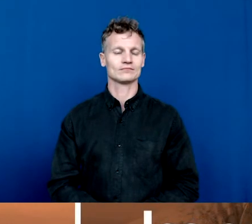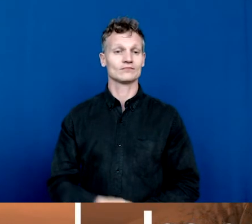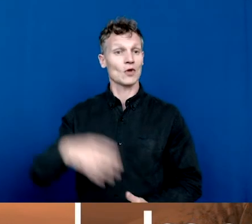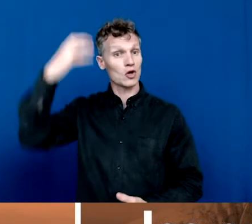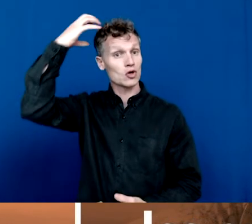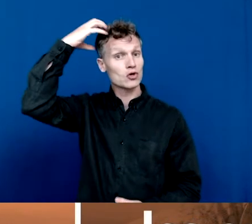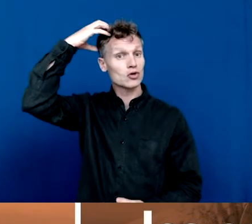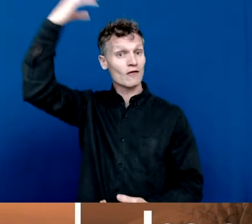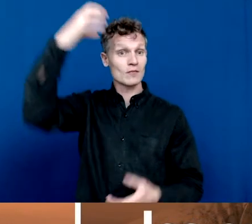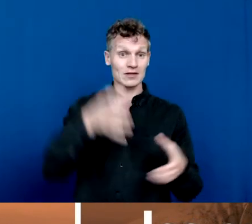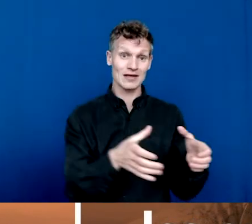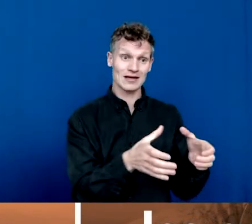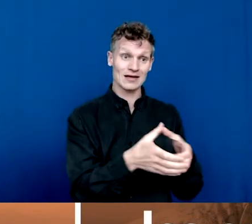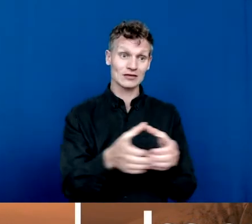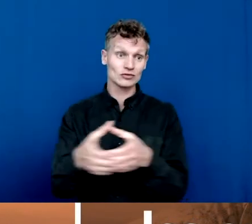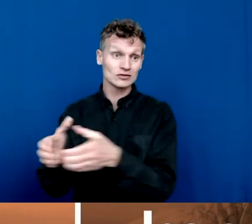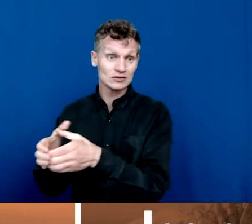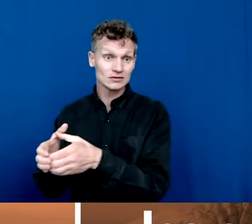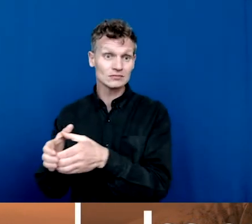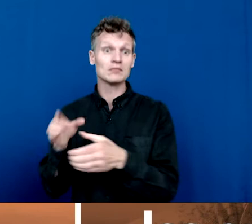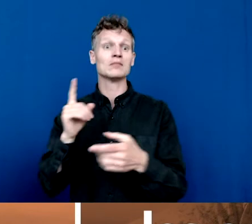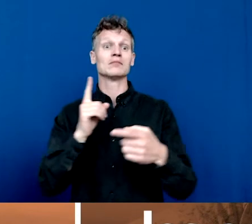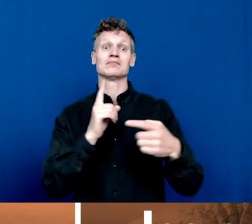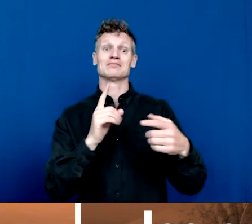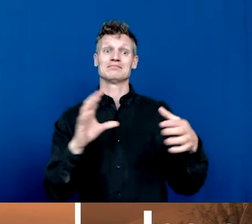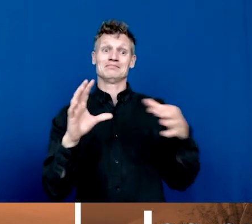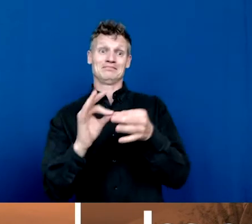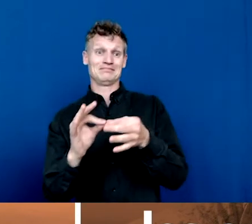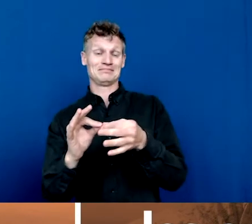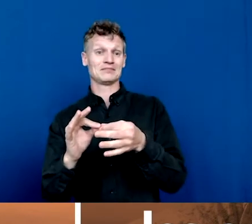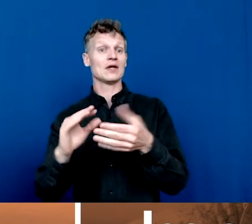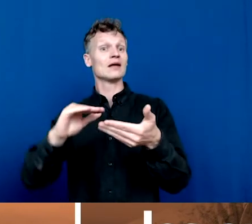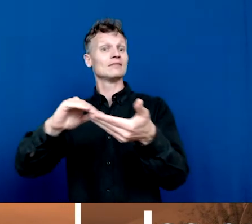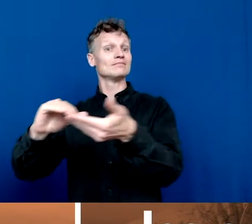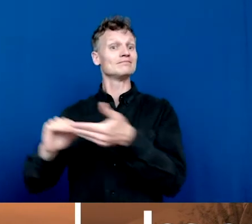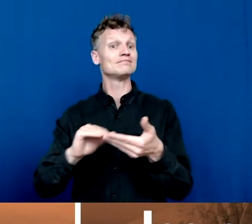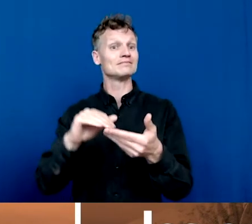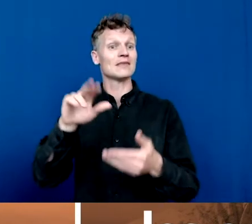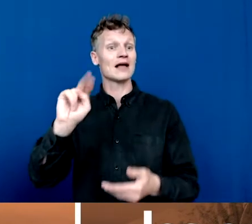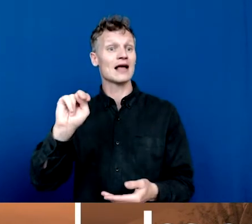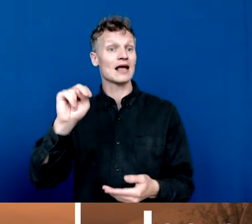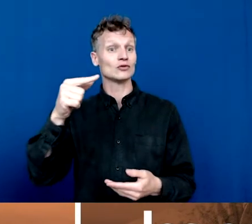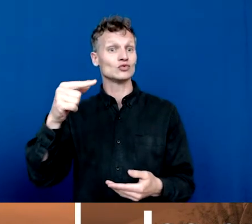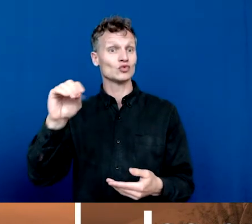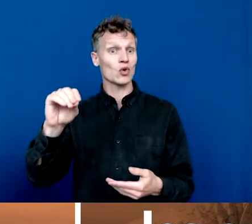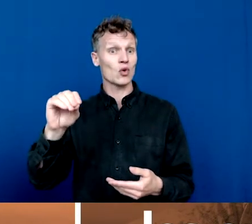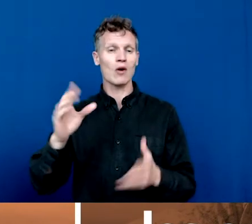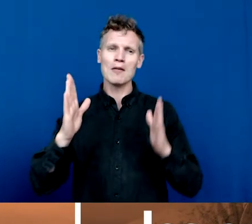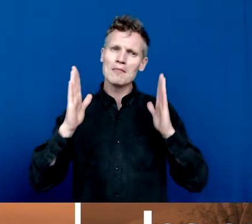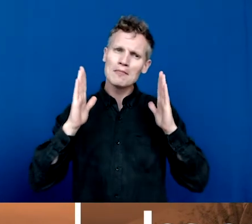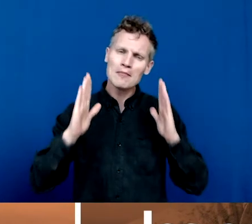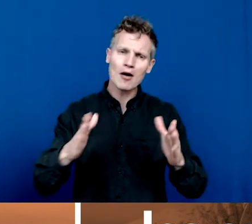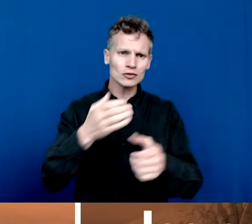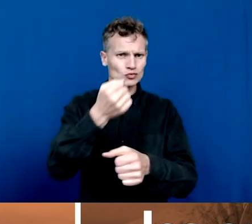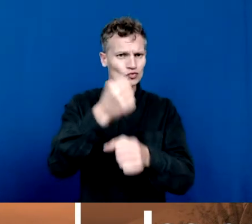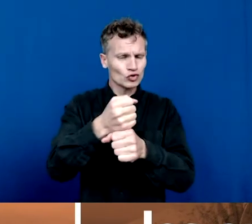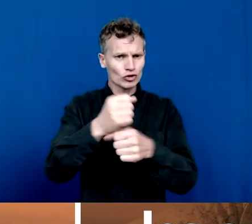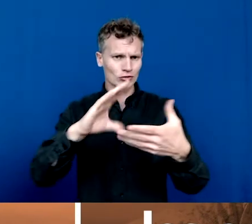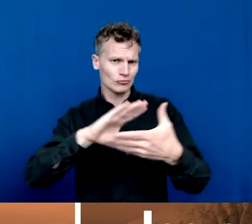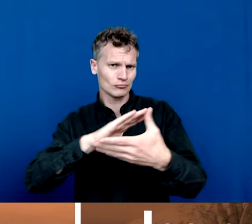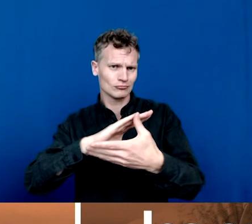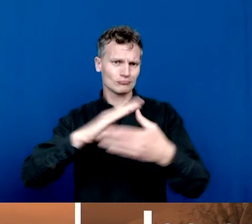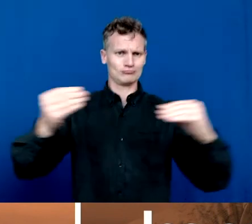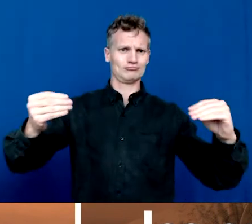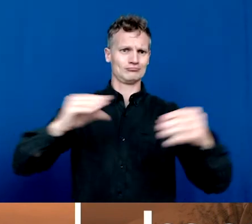Les agences gouvernementales et les organisations de la société civile doivent apprendre les unes des autres et